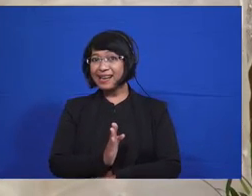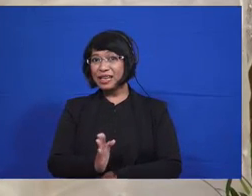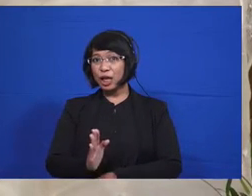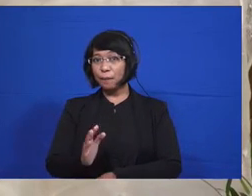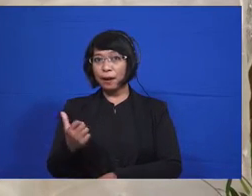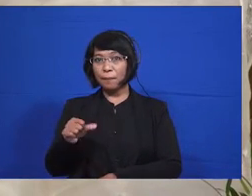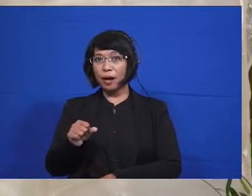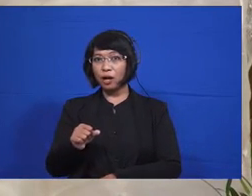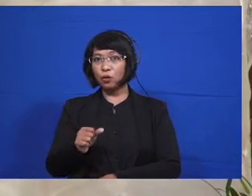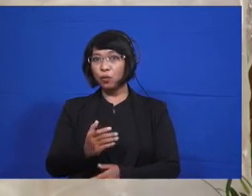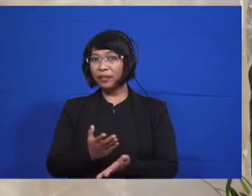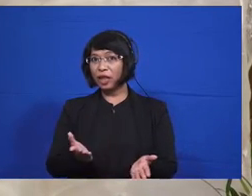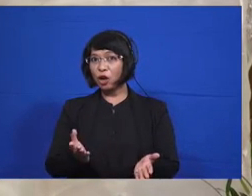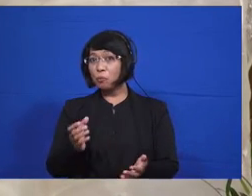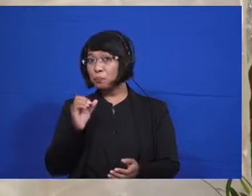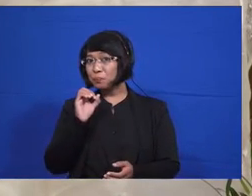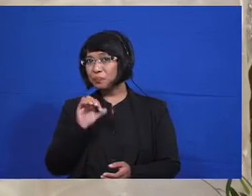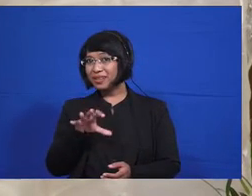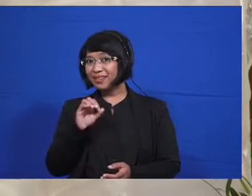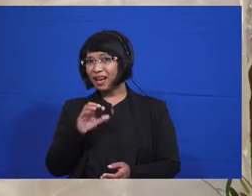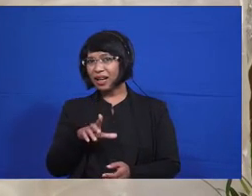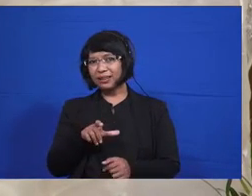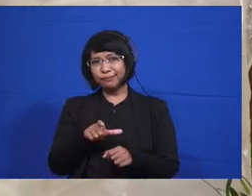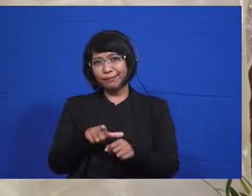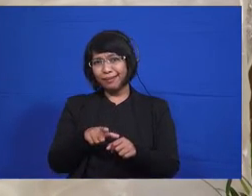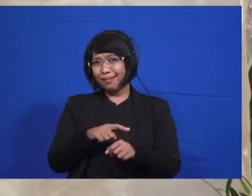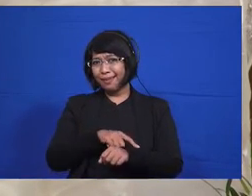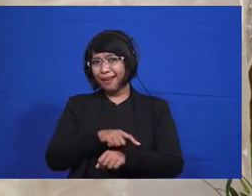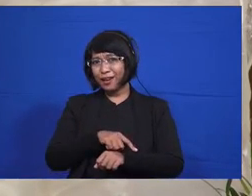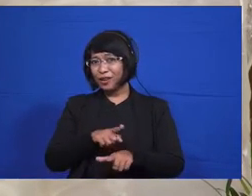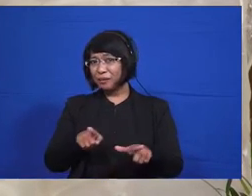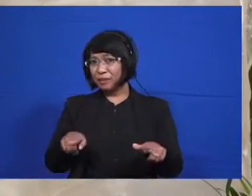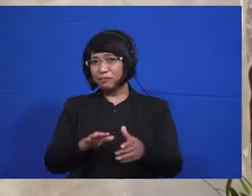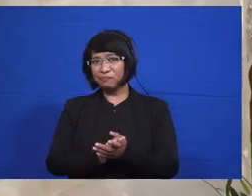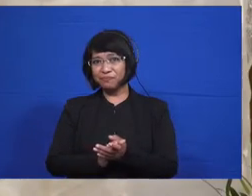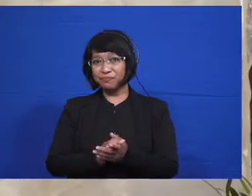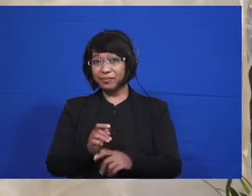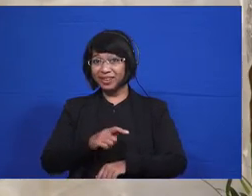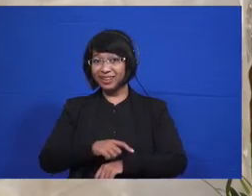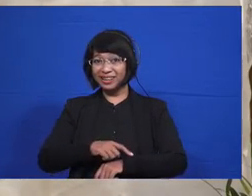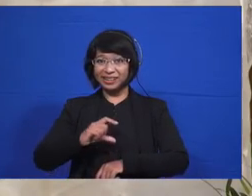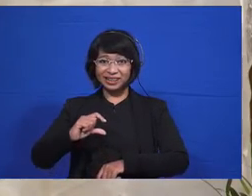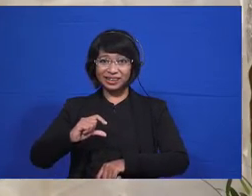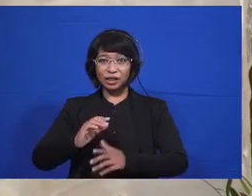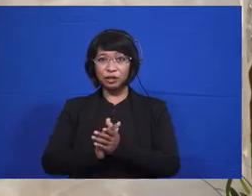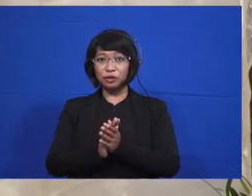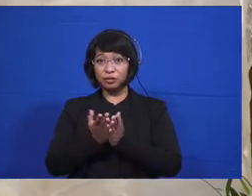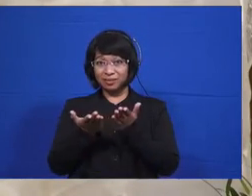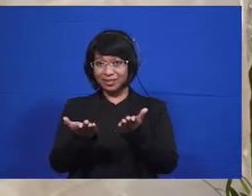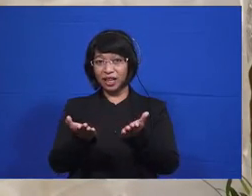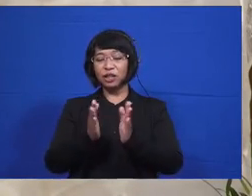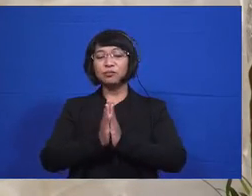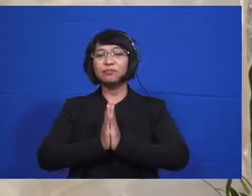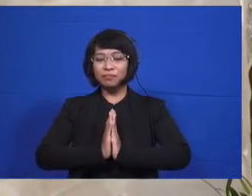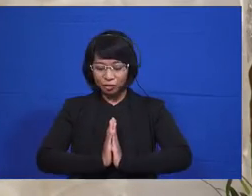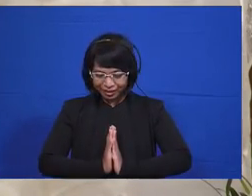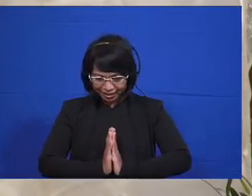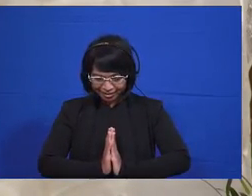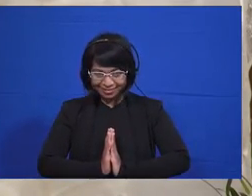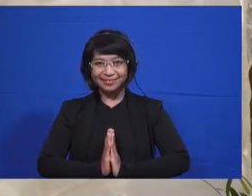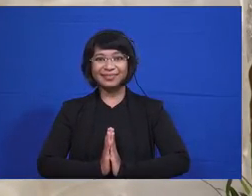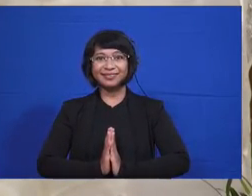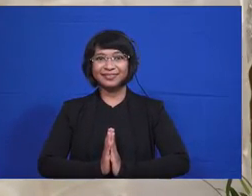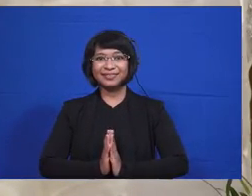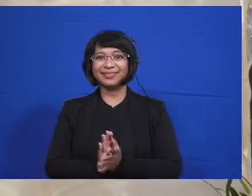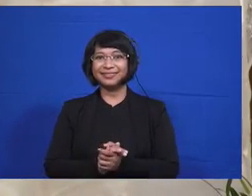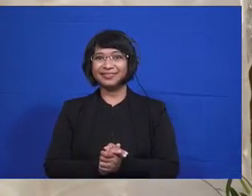ataupun berbicara terlalu lama. Ucapan selamat diberikan hanya dengan membungkukkan badan dan mengatupkan tangan,